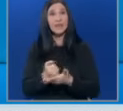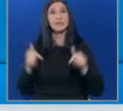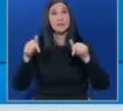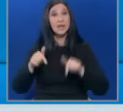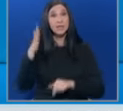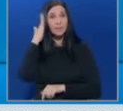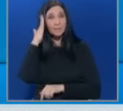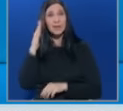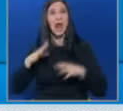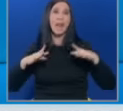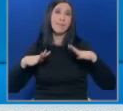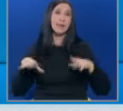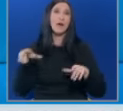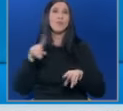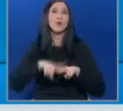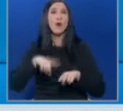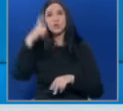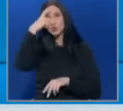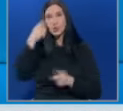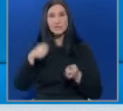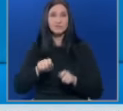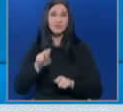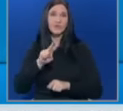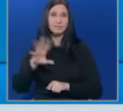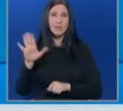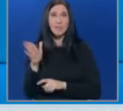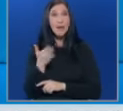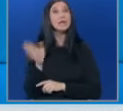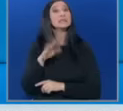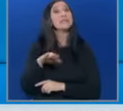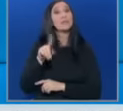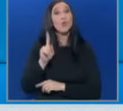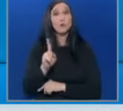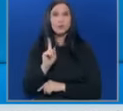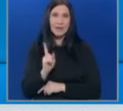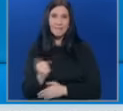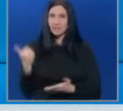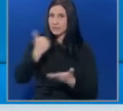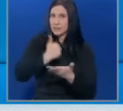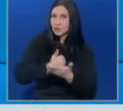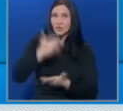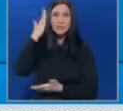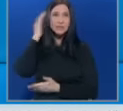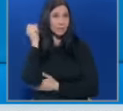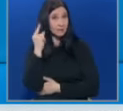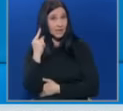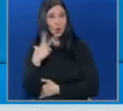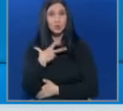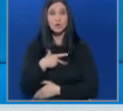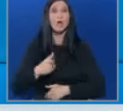настоящия премиер, либерал Николая Чука, изтича на 25 май, след което трябва да бъде назначен министър-председател